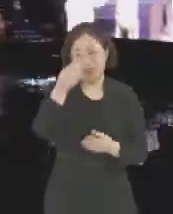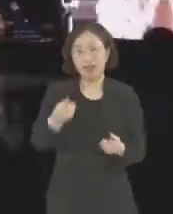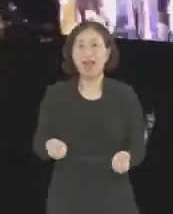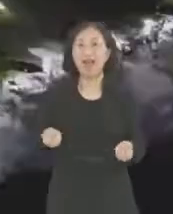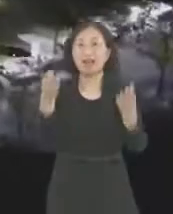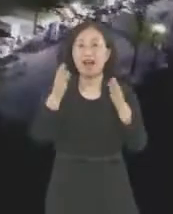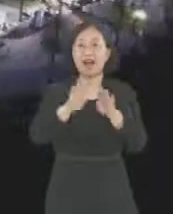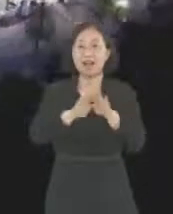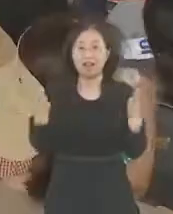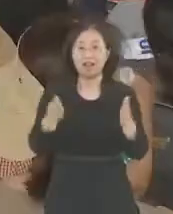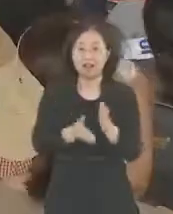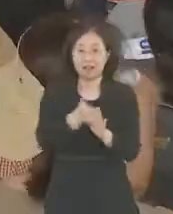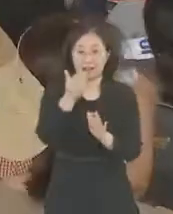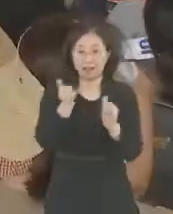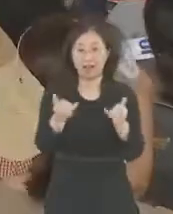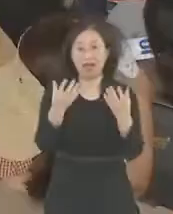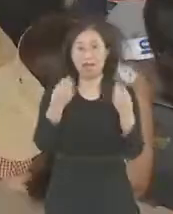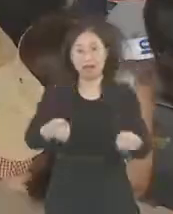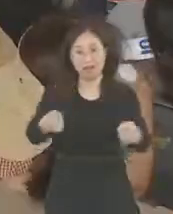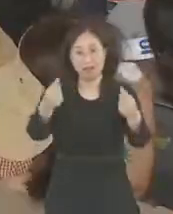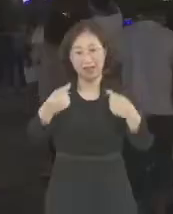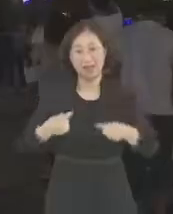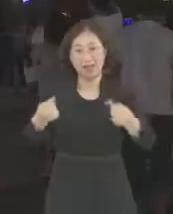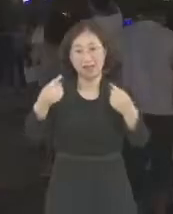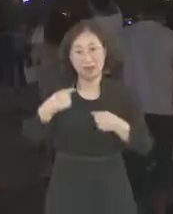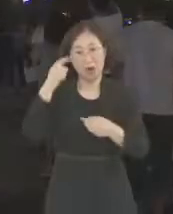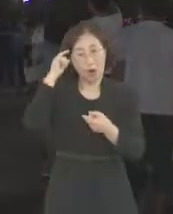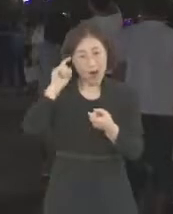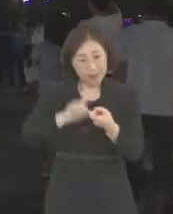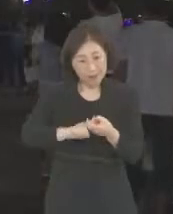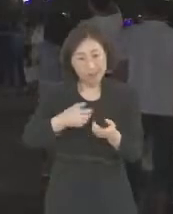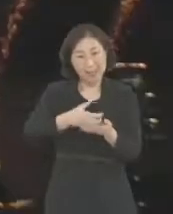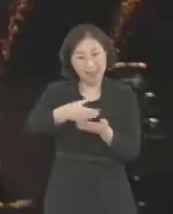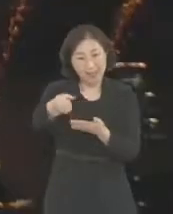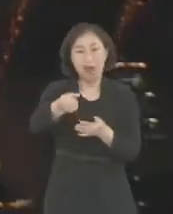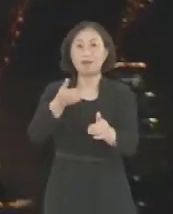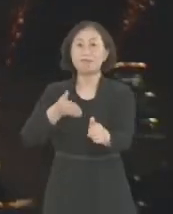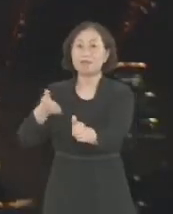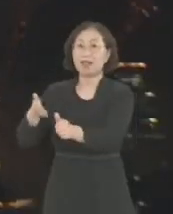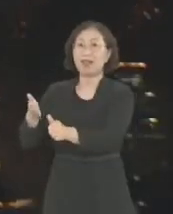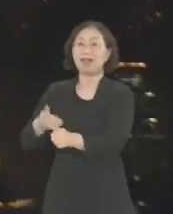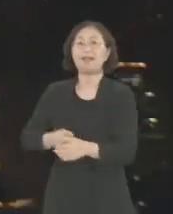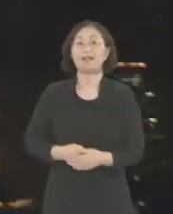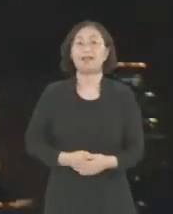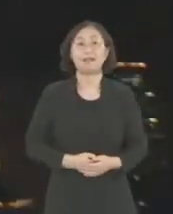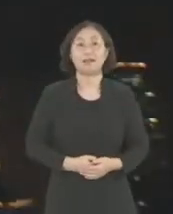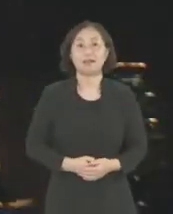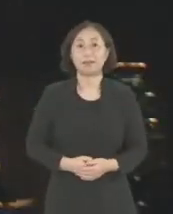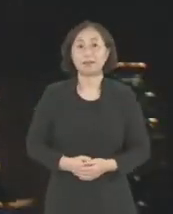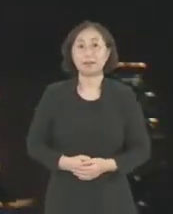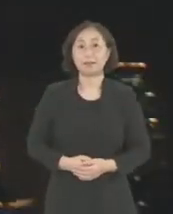열리는만큼 시민들의 많은 참여와 관심을 당부했습니다 TJB 조형준입니다